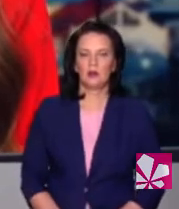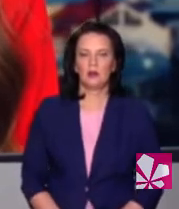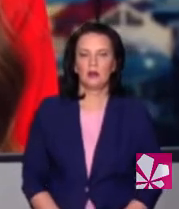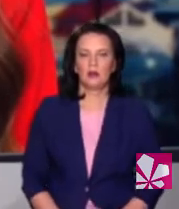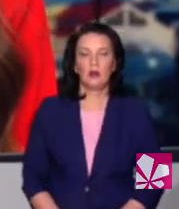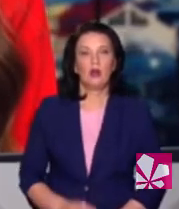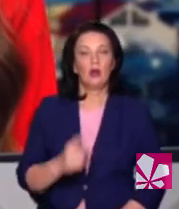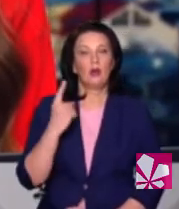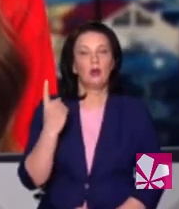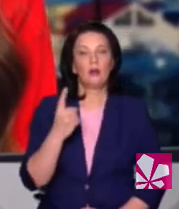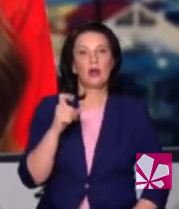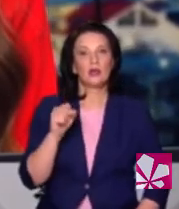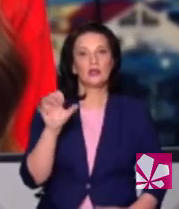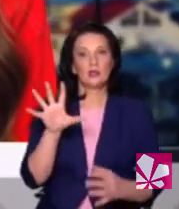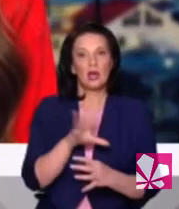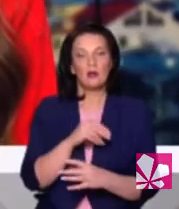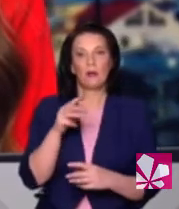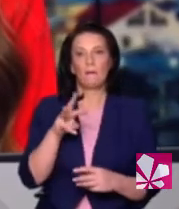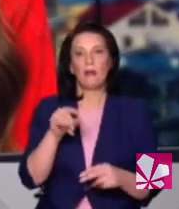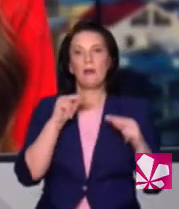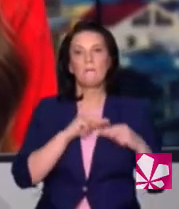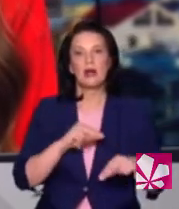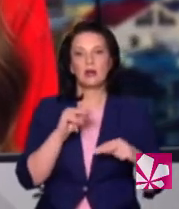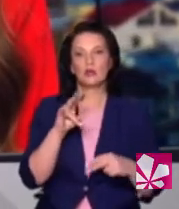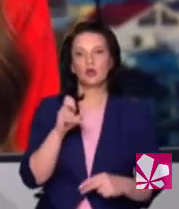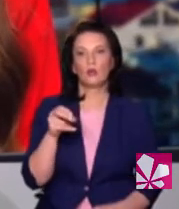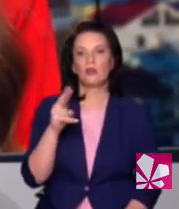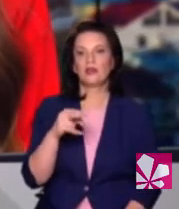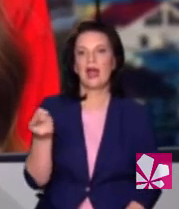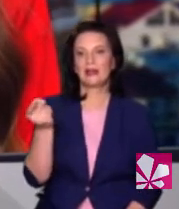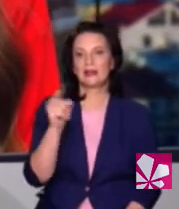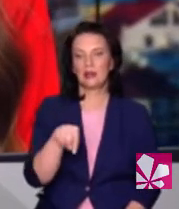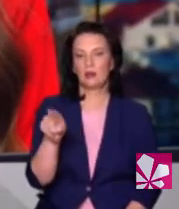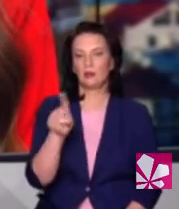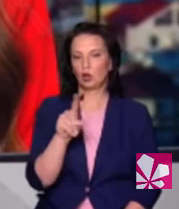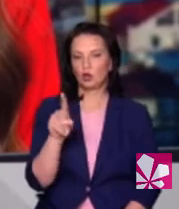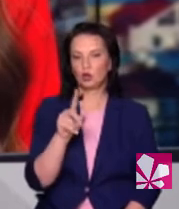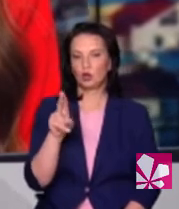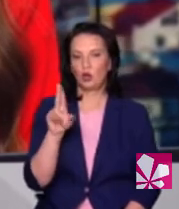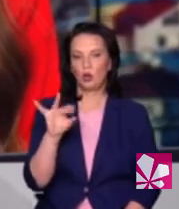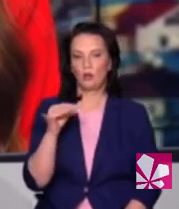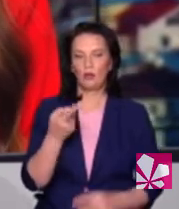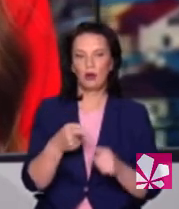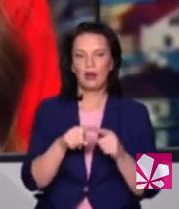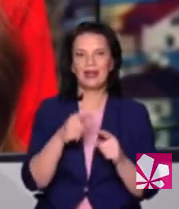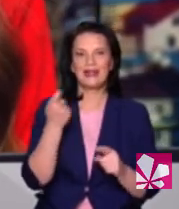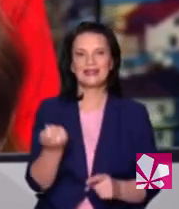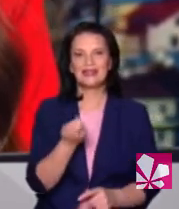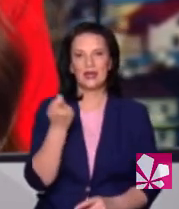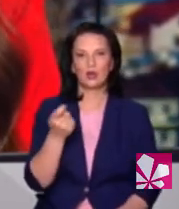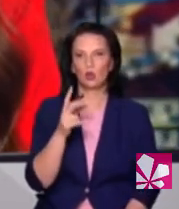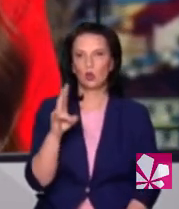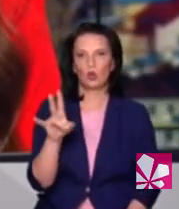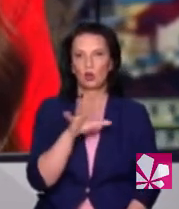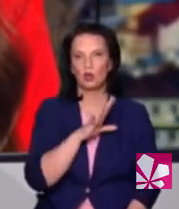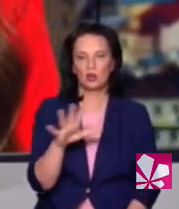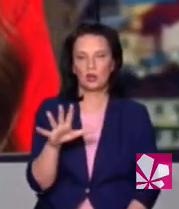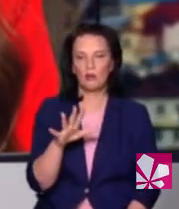Перш за все, ми працюємо над тим, щоб таке зерно не було